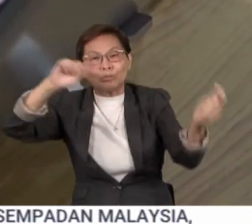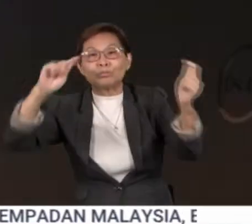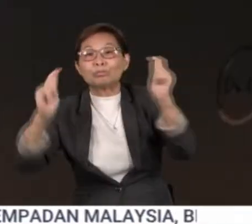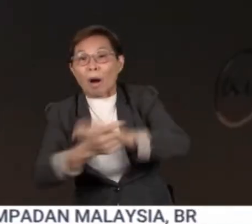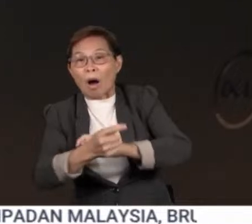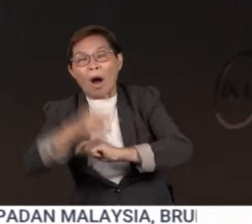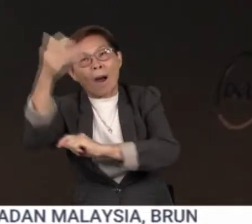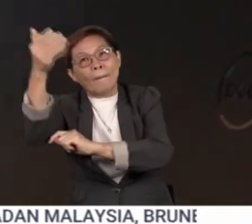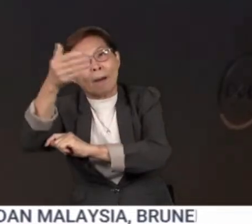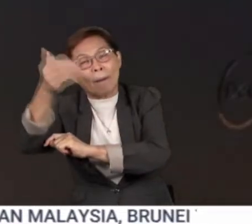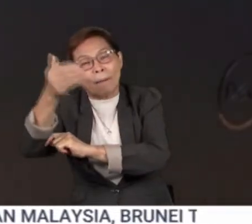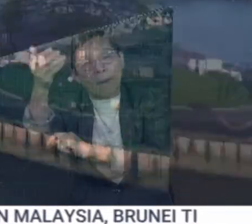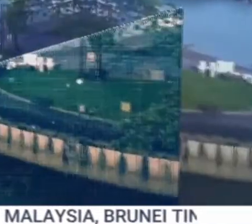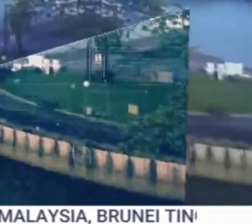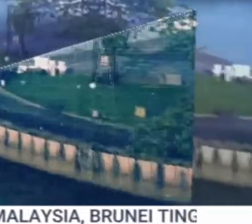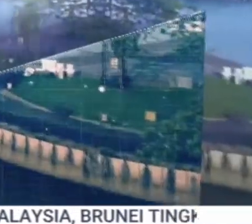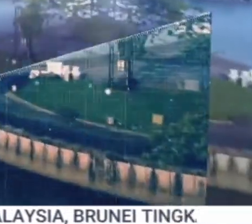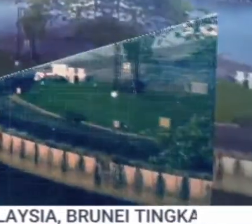khutbah.